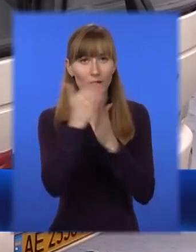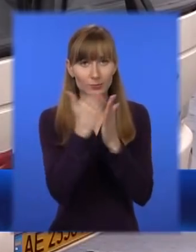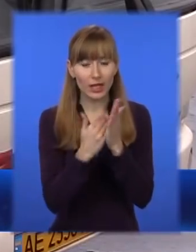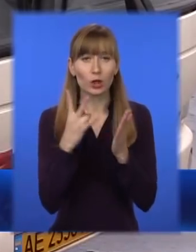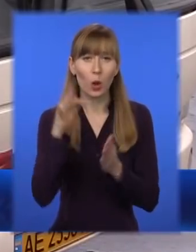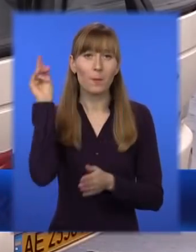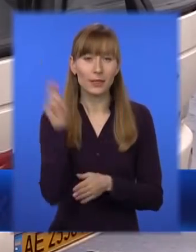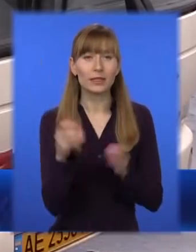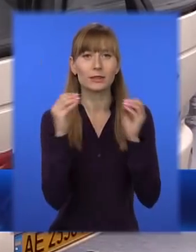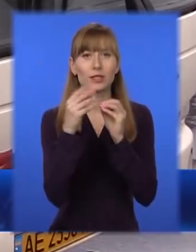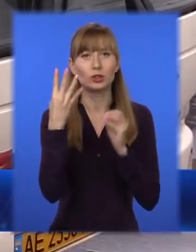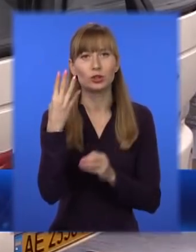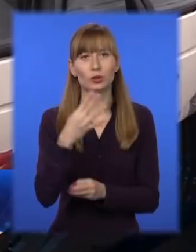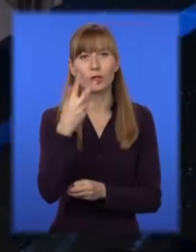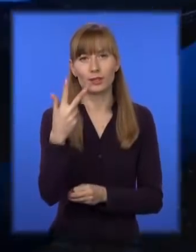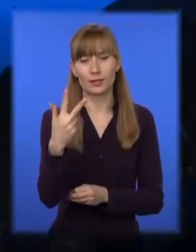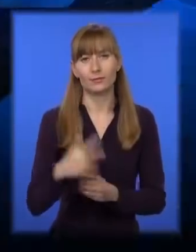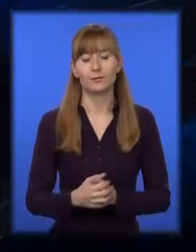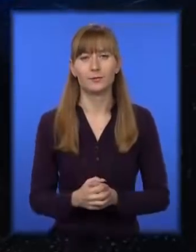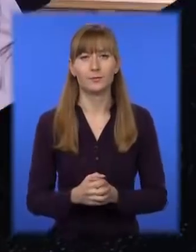але приїхав о 10:43.